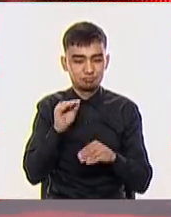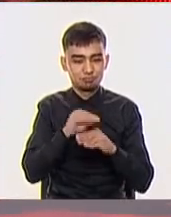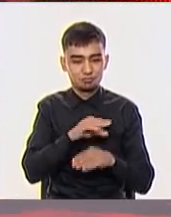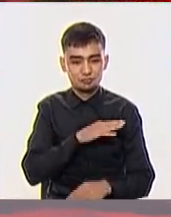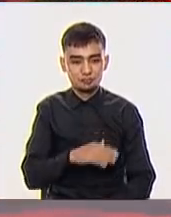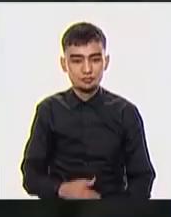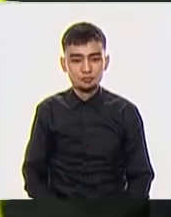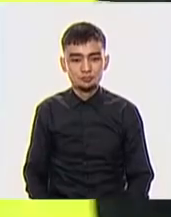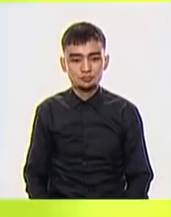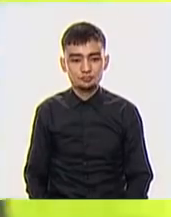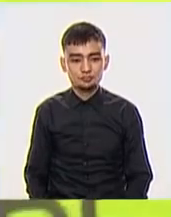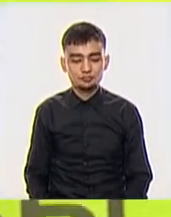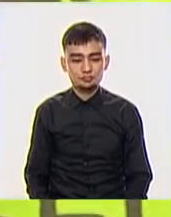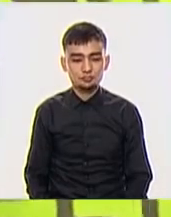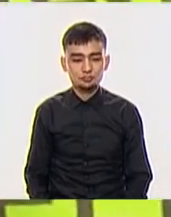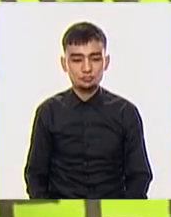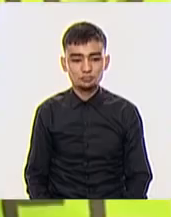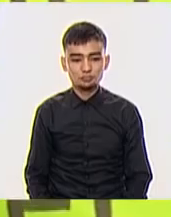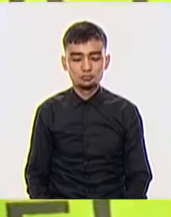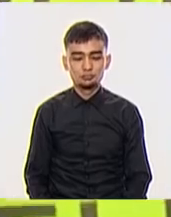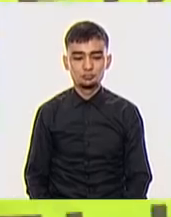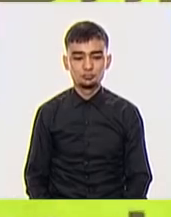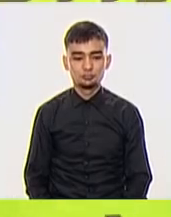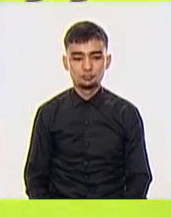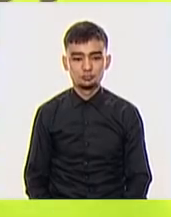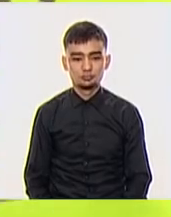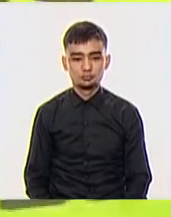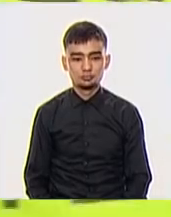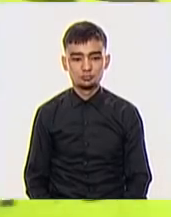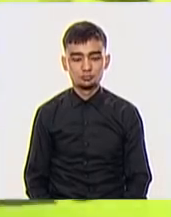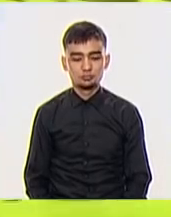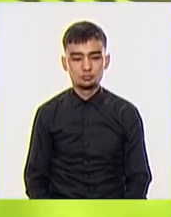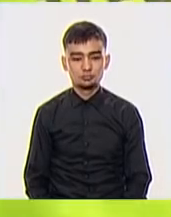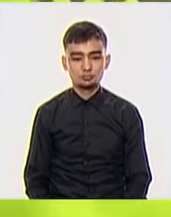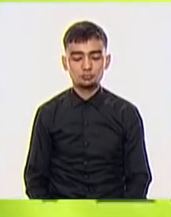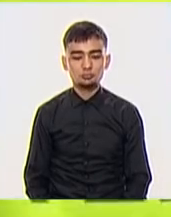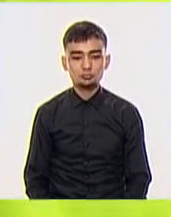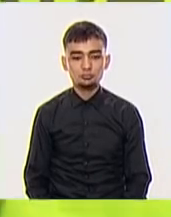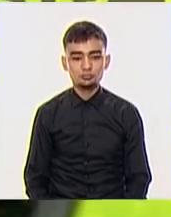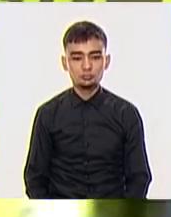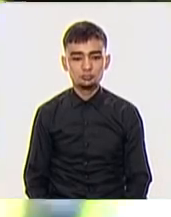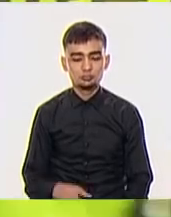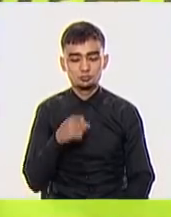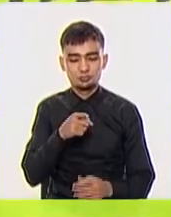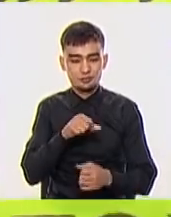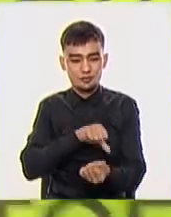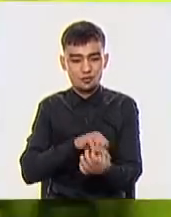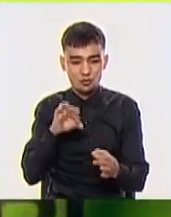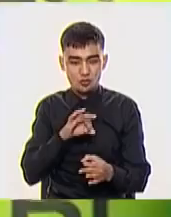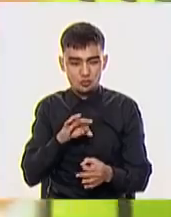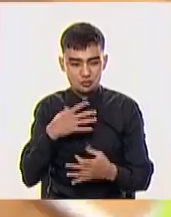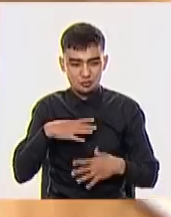екен. Енді наркотик қой онда ол. Естідіңіз бе? Сараптама анықтады. Енді босқа парашок жатпай шығар ол